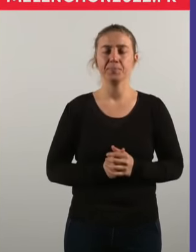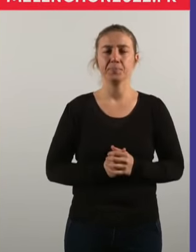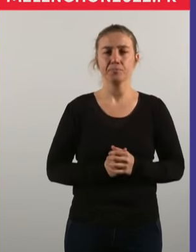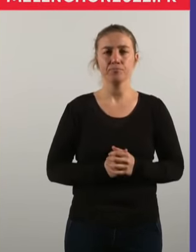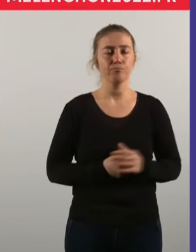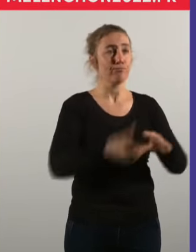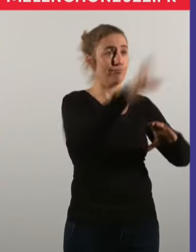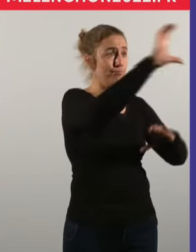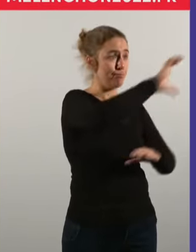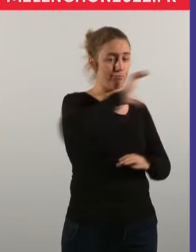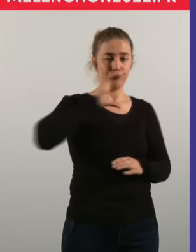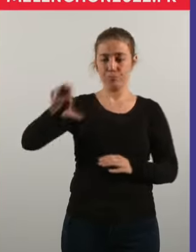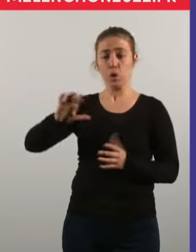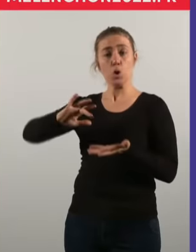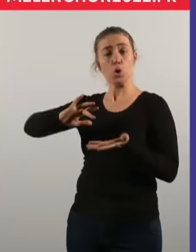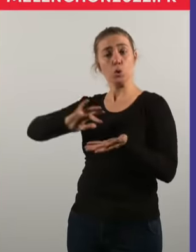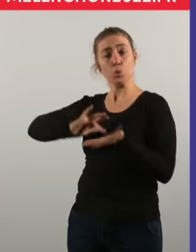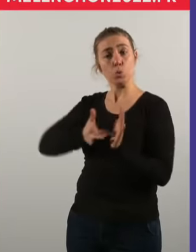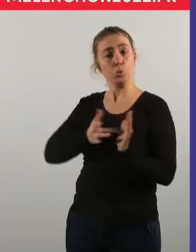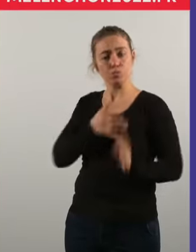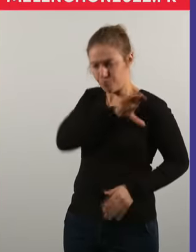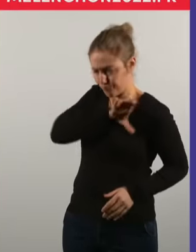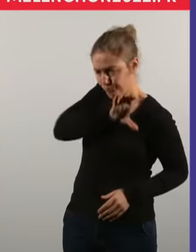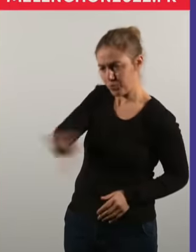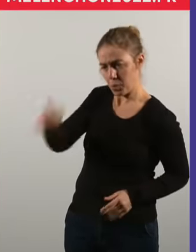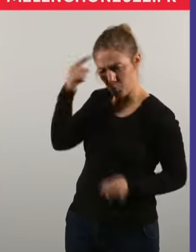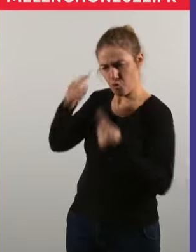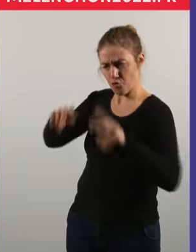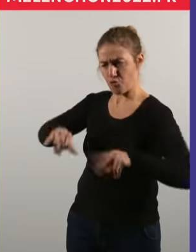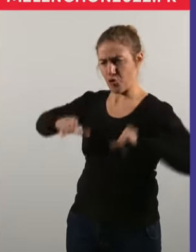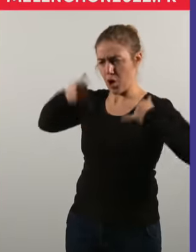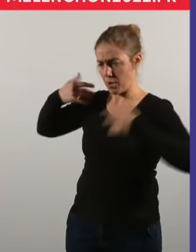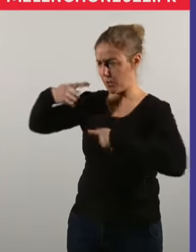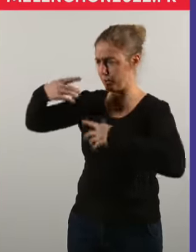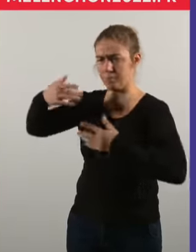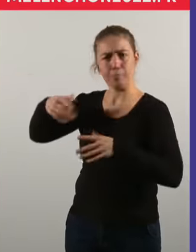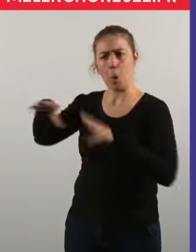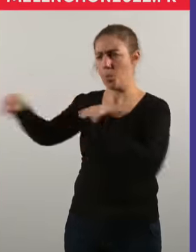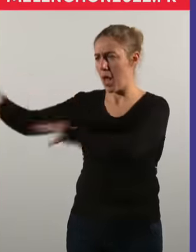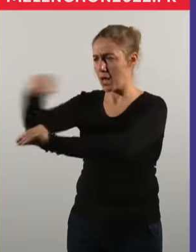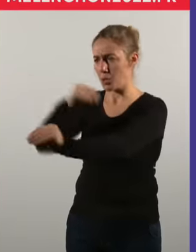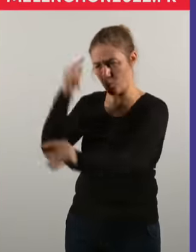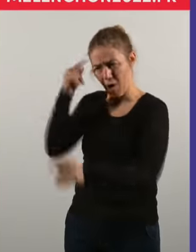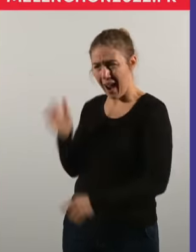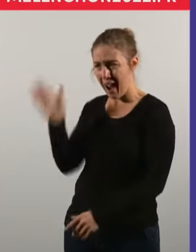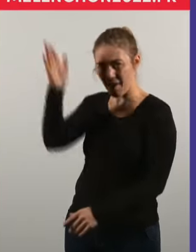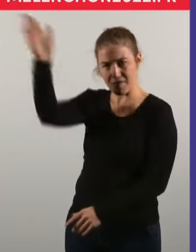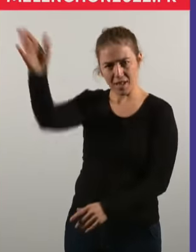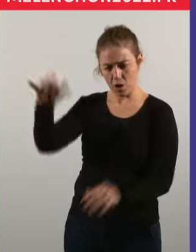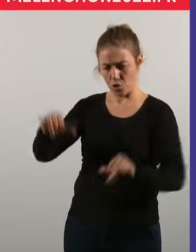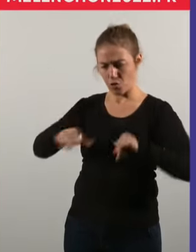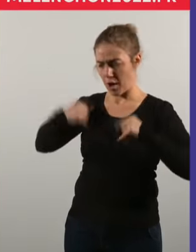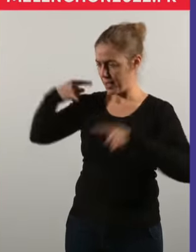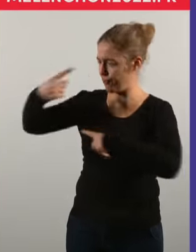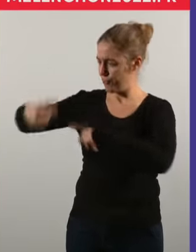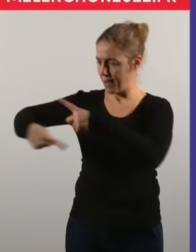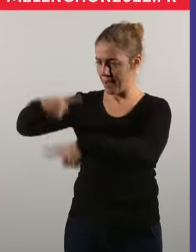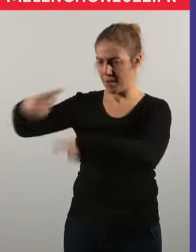donne tout aux jeunes gens, à l'avenir de la patrie, la jeune